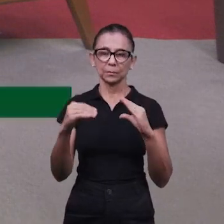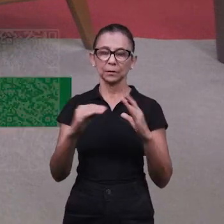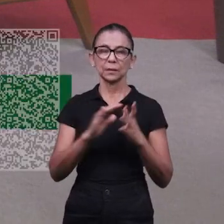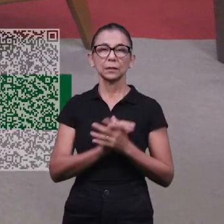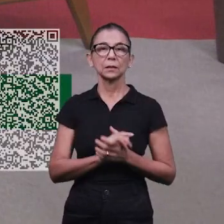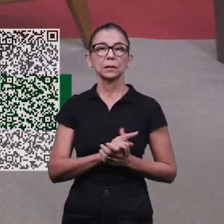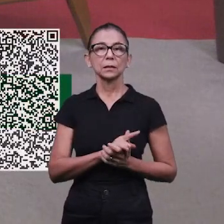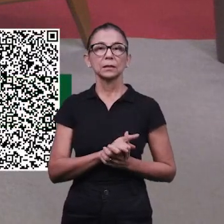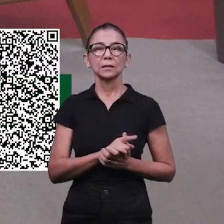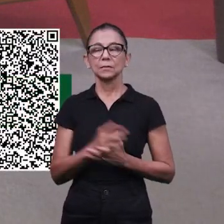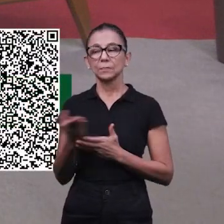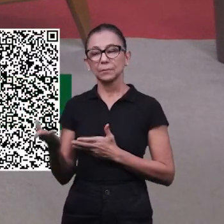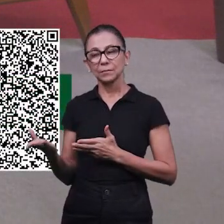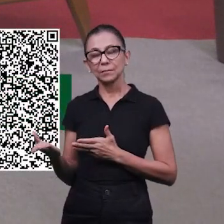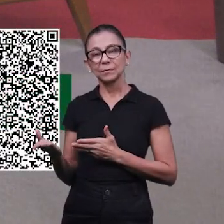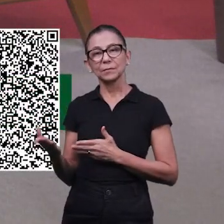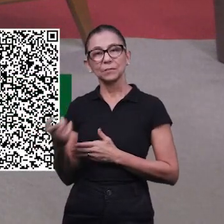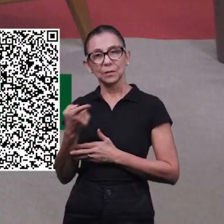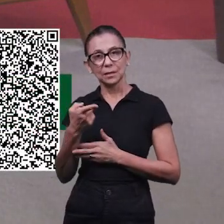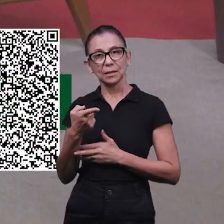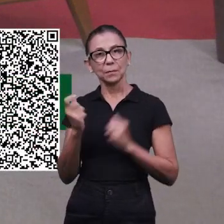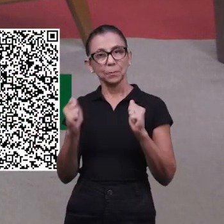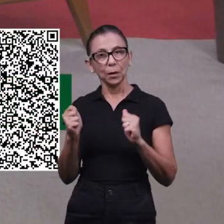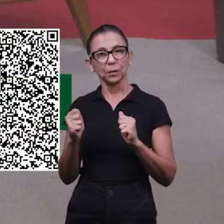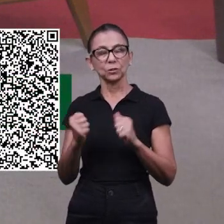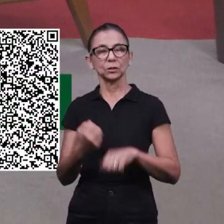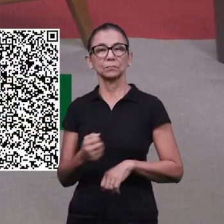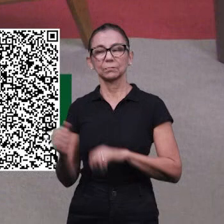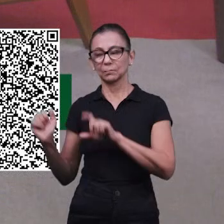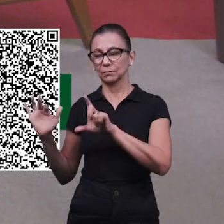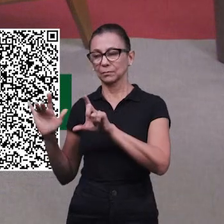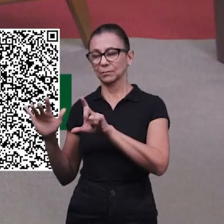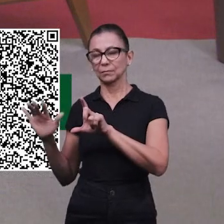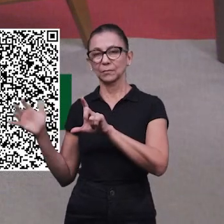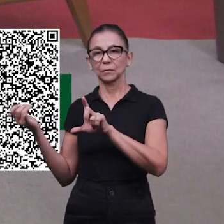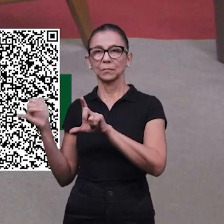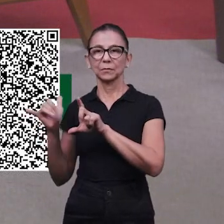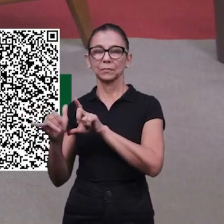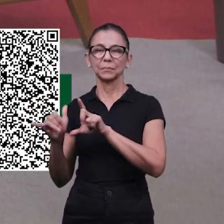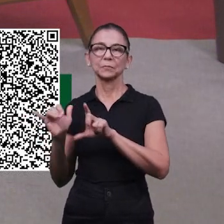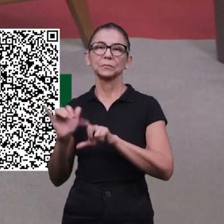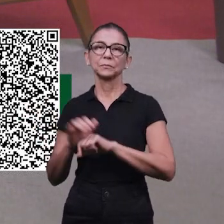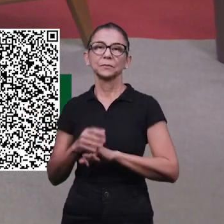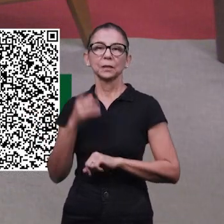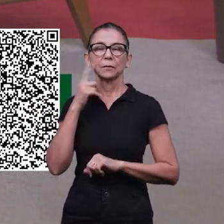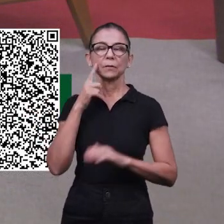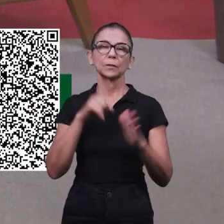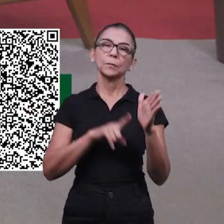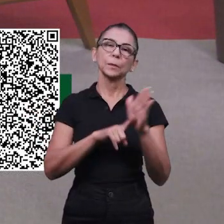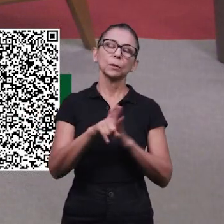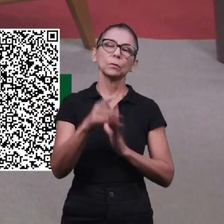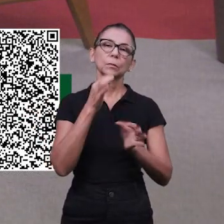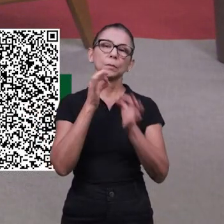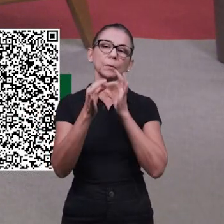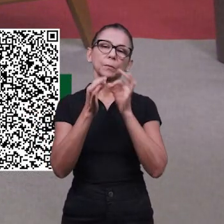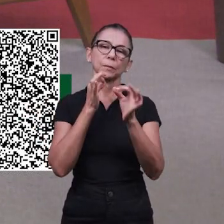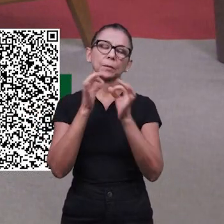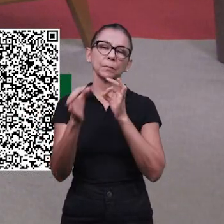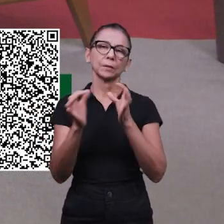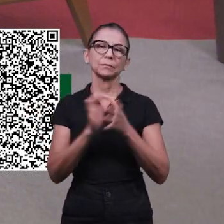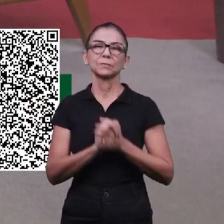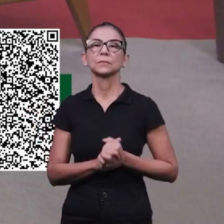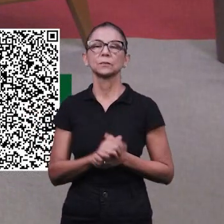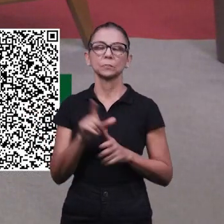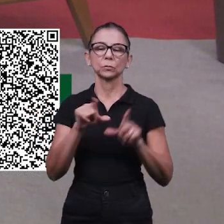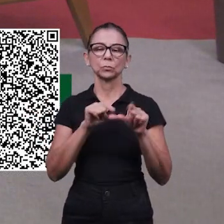formation. N'oubliez pas, voici le QR code, vous pouvez participer, pointez l'appareil photo de votre smartphone, vous allez voir la question,